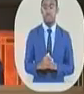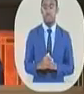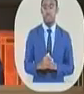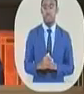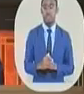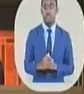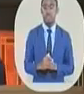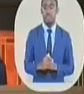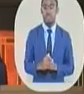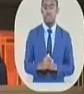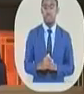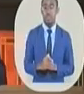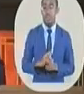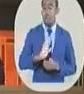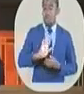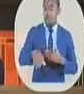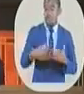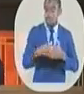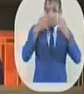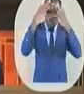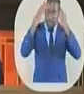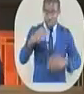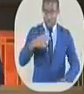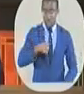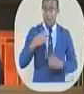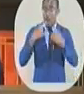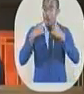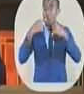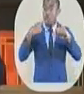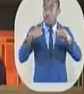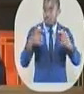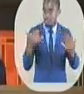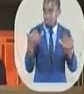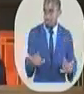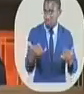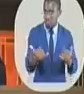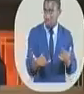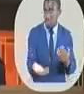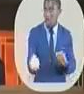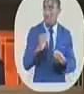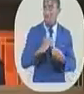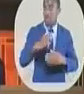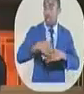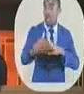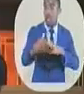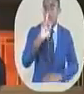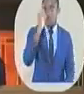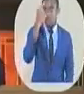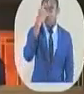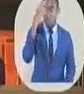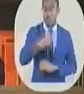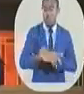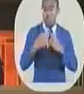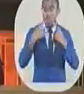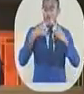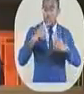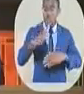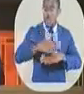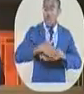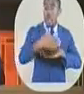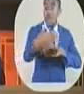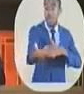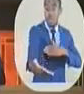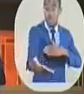Les modalités pratiques de l'ensemble des mesures énoncées seront précisées par le gouvernement dans les prochains